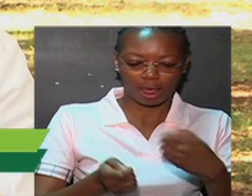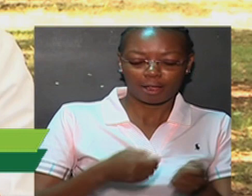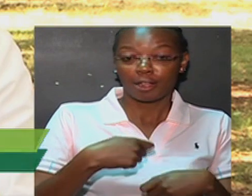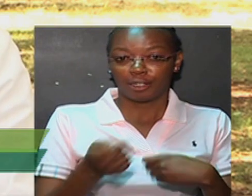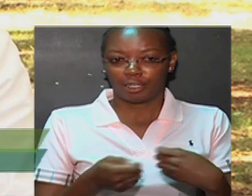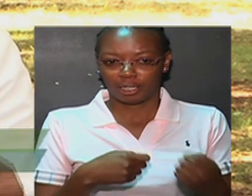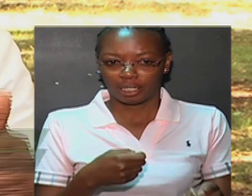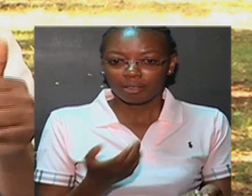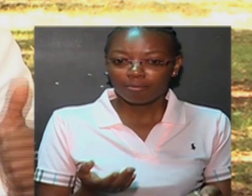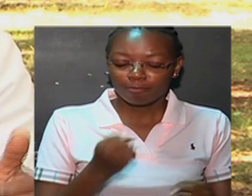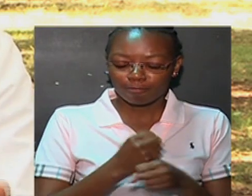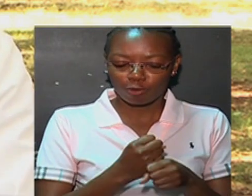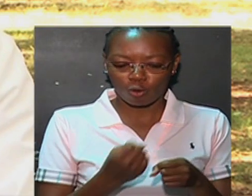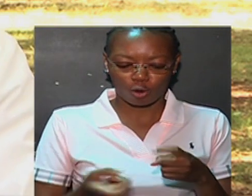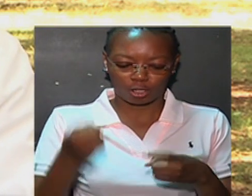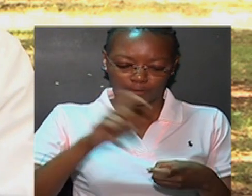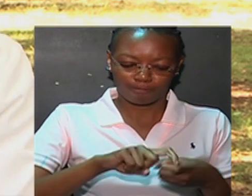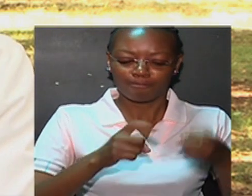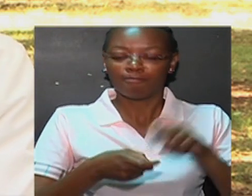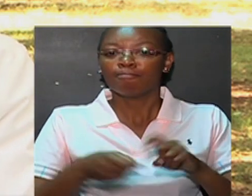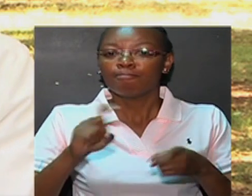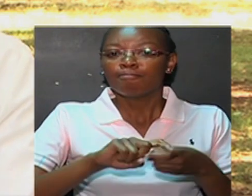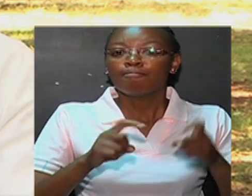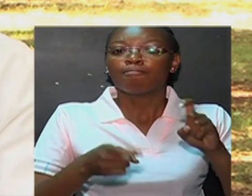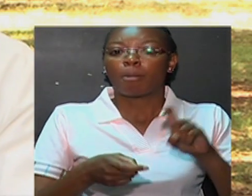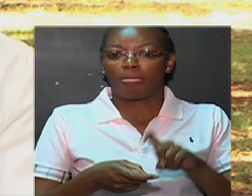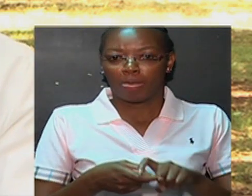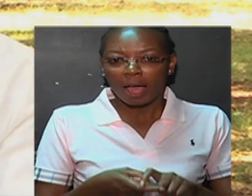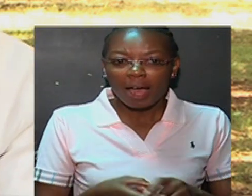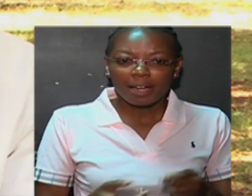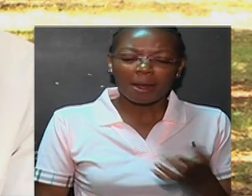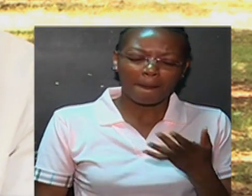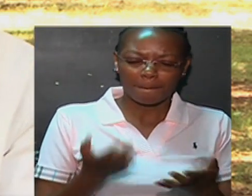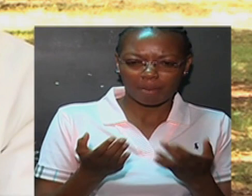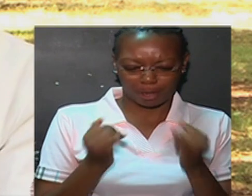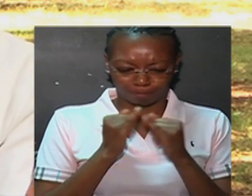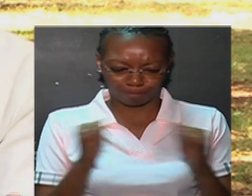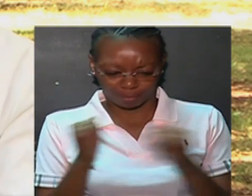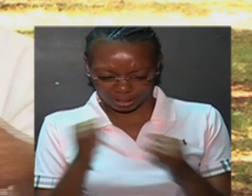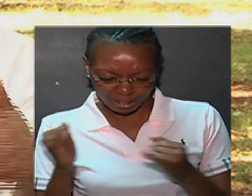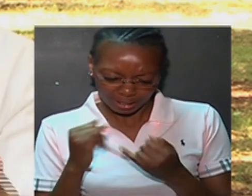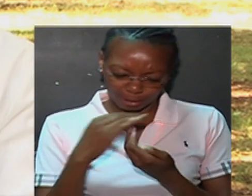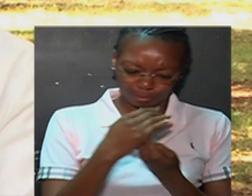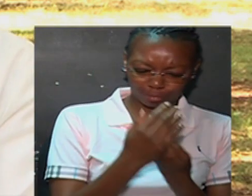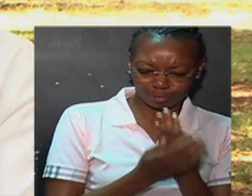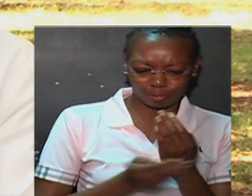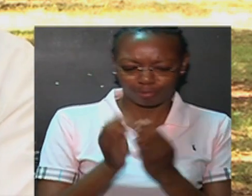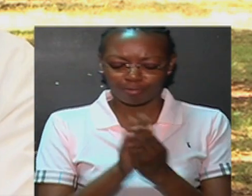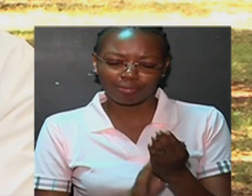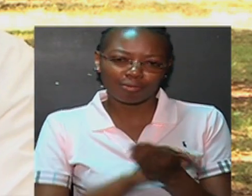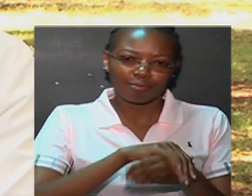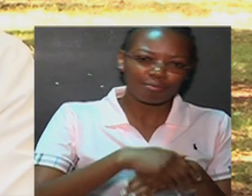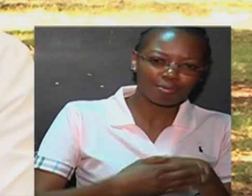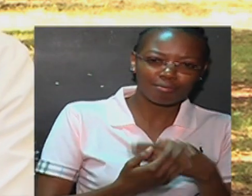fresh watafute vile wanaweza ku add value, hata kama ni cleaning, hata kama ni kupanguza, ndio ziweze kufetch higher